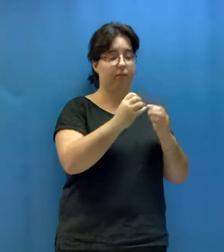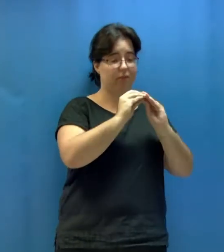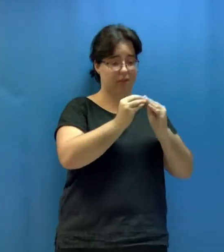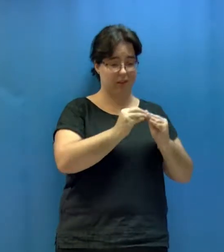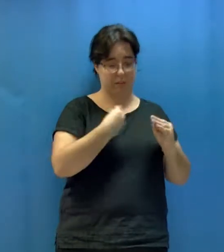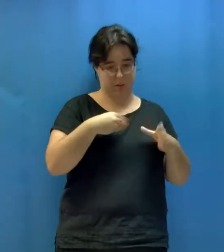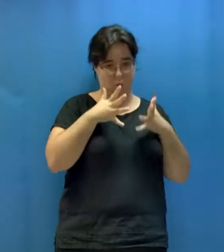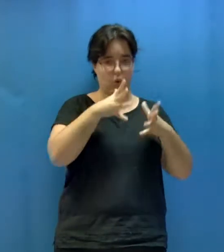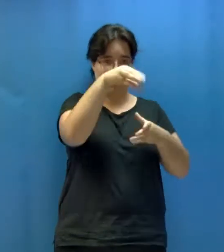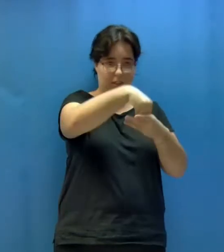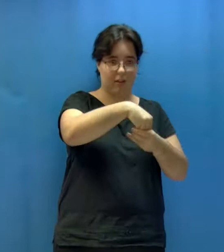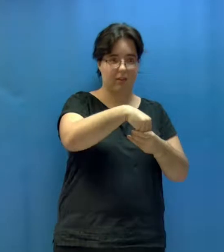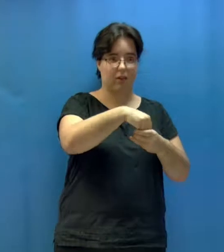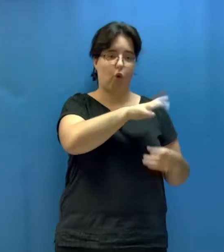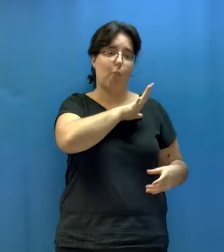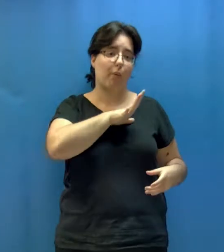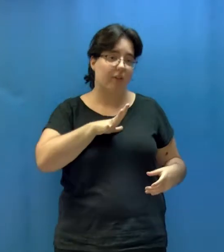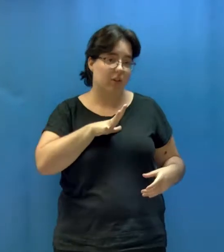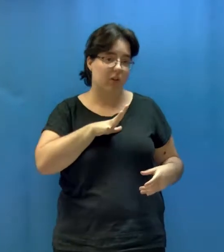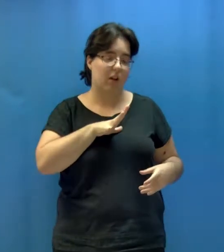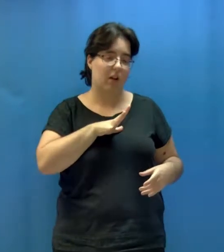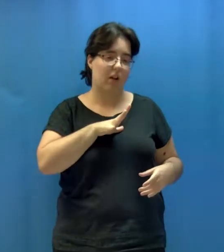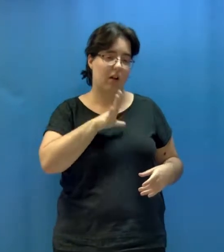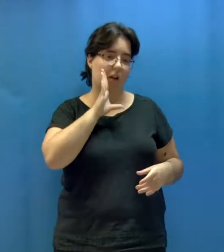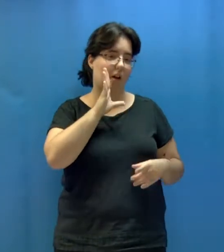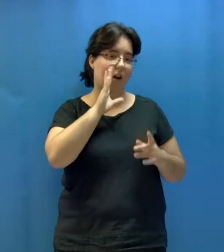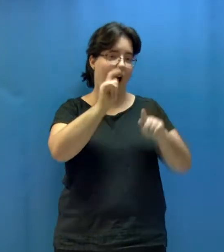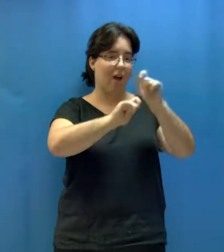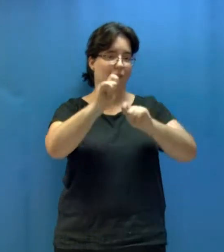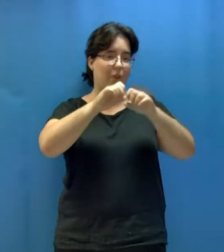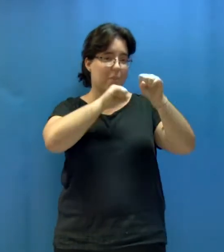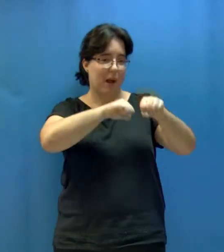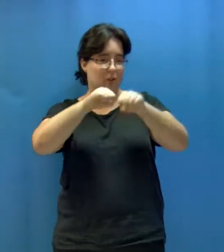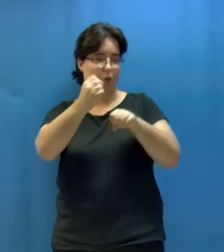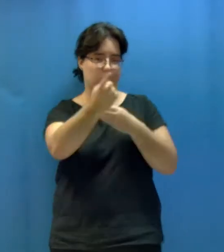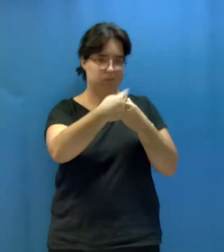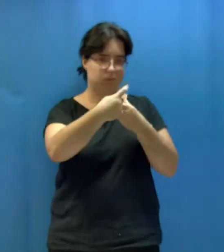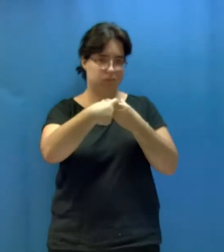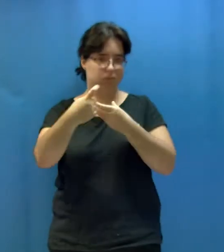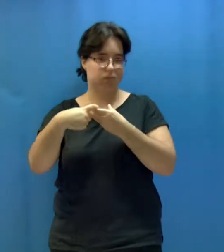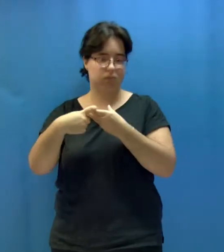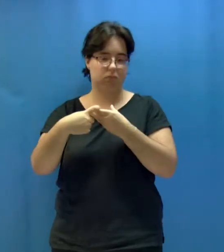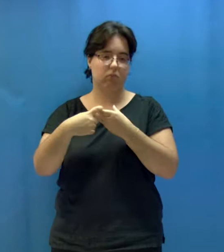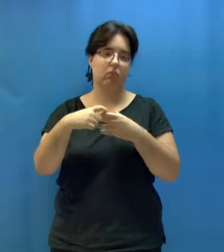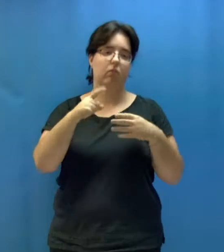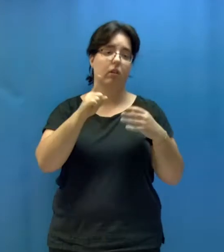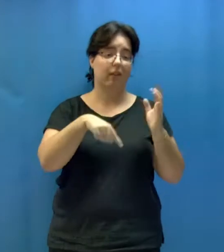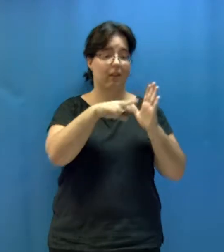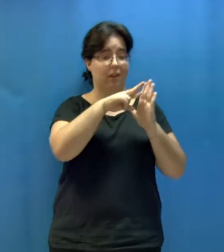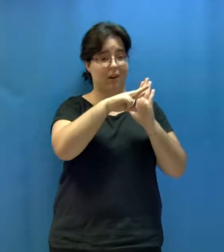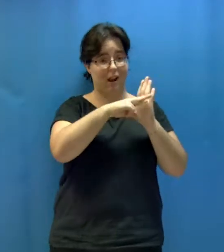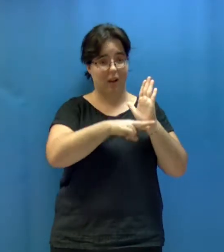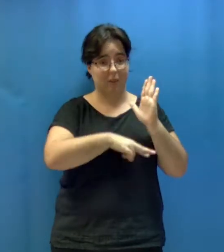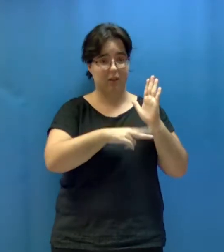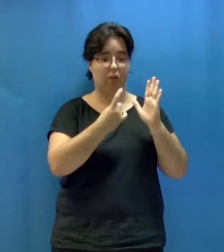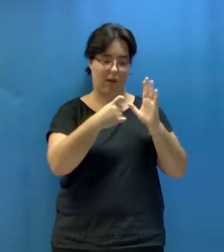Consell, format provisionalment, com hem vist, per les associacions de gent major de les que l'Ajuntament té constància, i aquest reglament haurà de ser aprovat de nou així